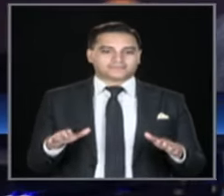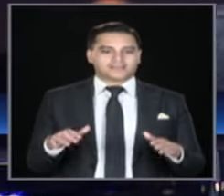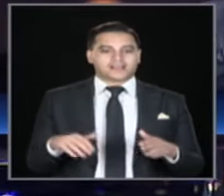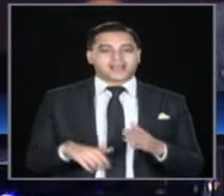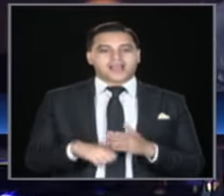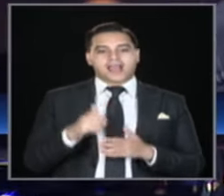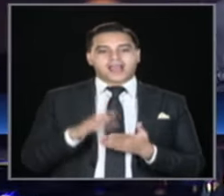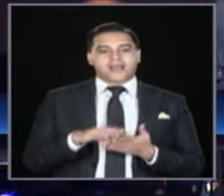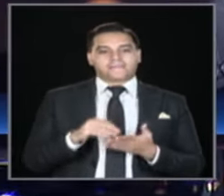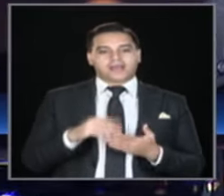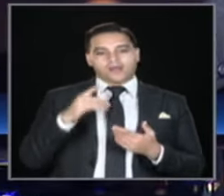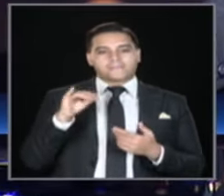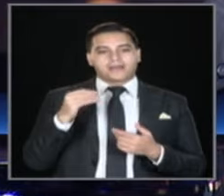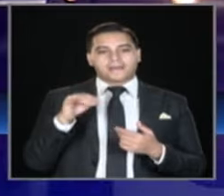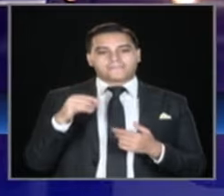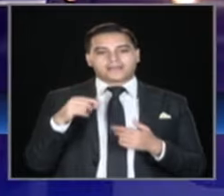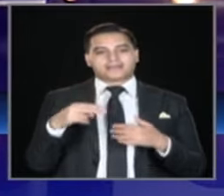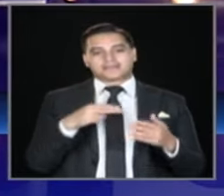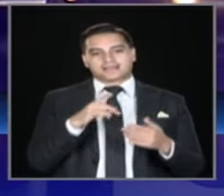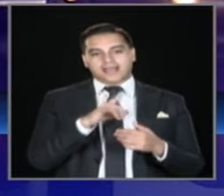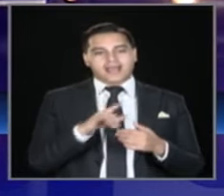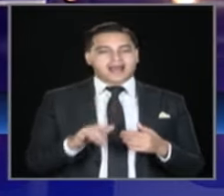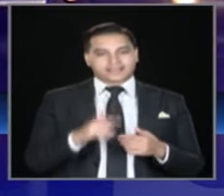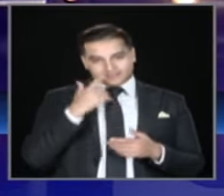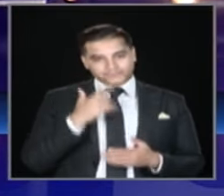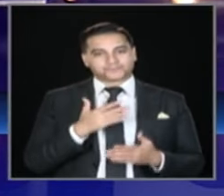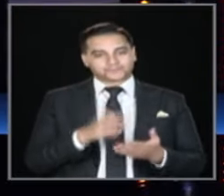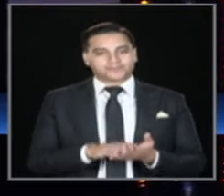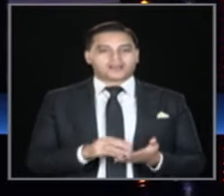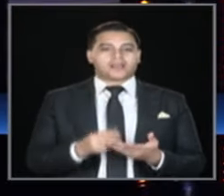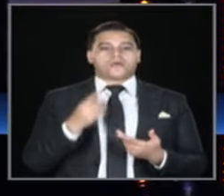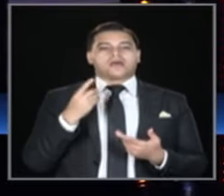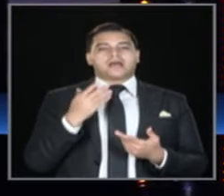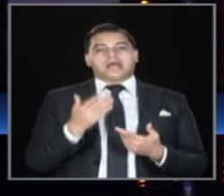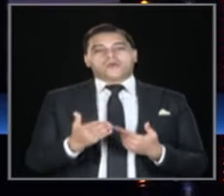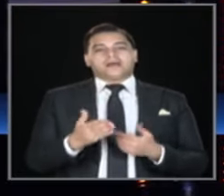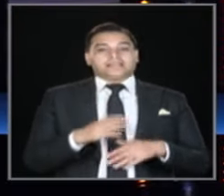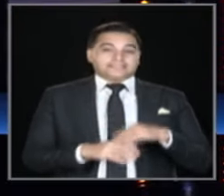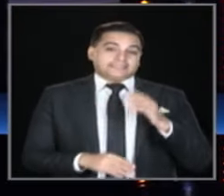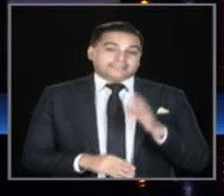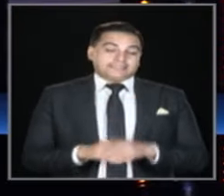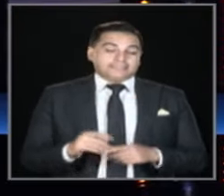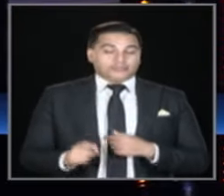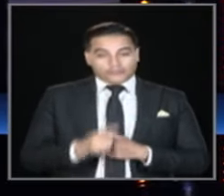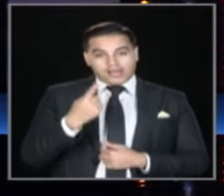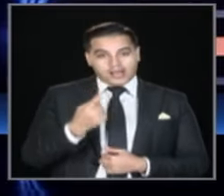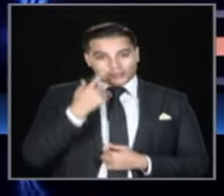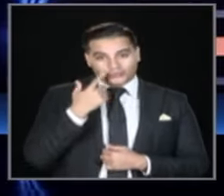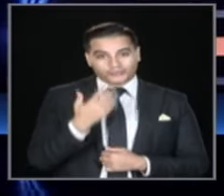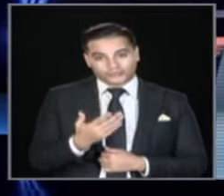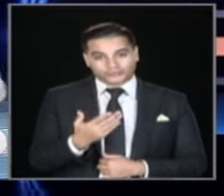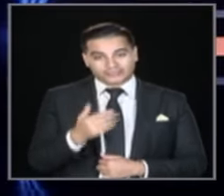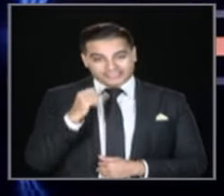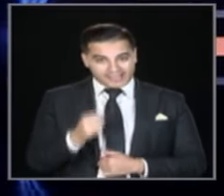هيبتدي الاول محمد علي محمد علي باشا خلاص محمد علي باشا هتبتدي الاول